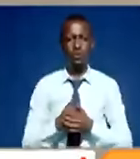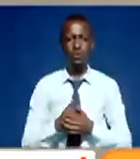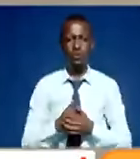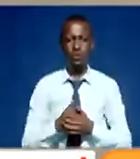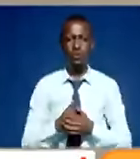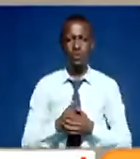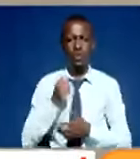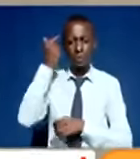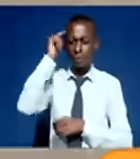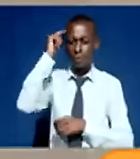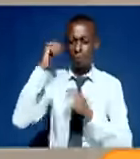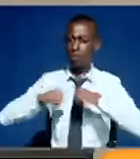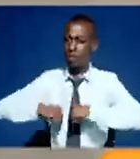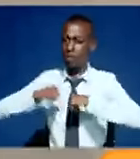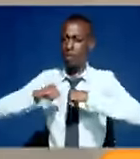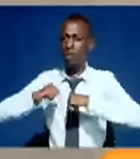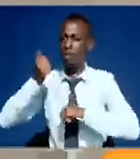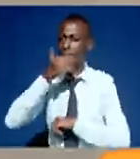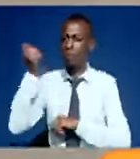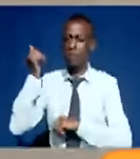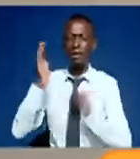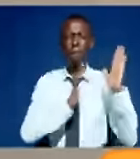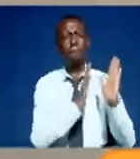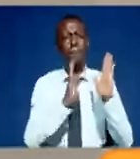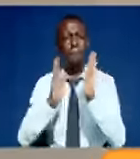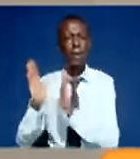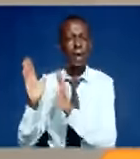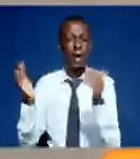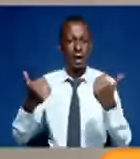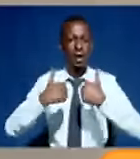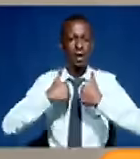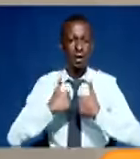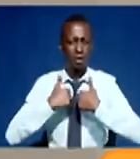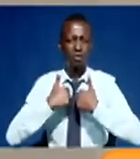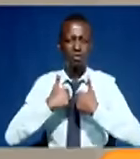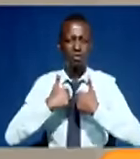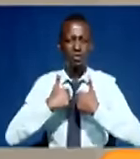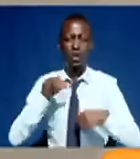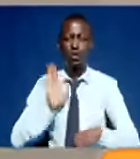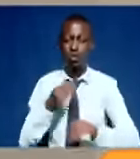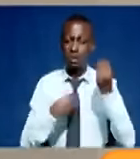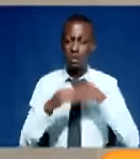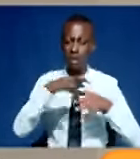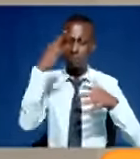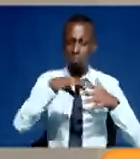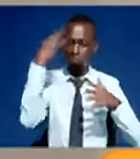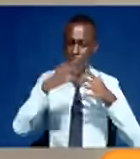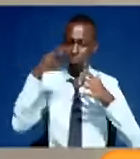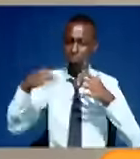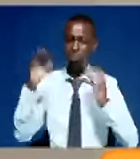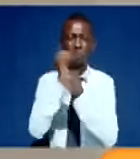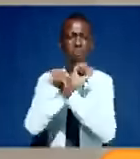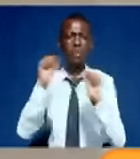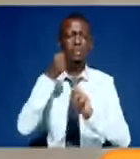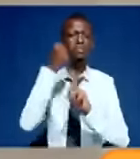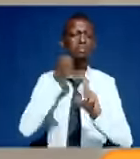Nafikiria, Mr. Chairman, you have to come up with a mechanism whereby ikiwa ni mama mboga, because the president is advocating about